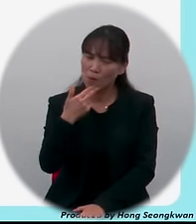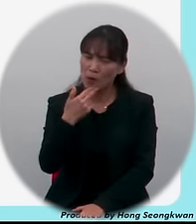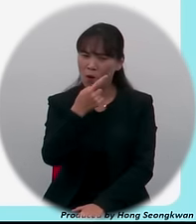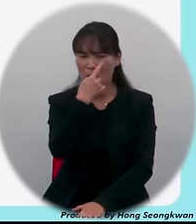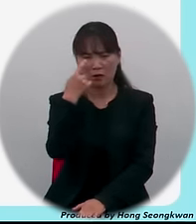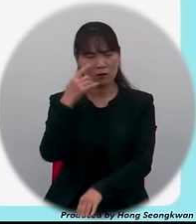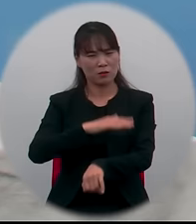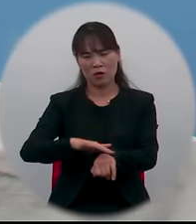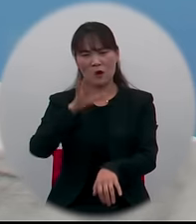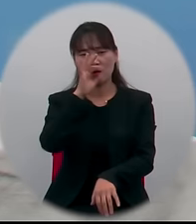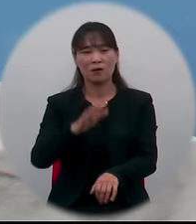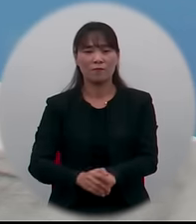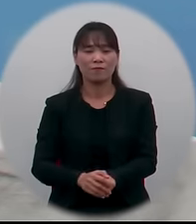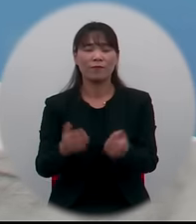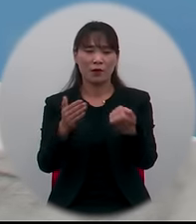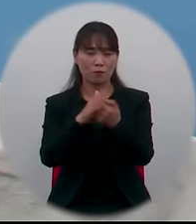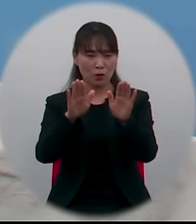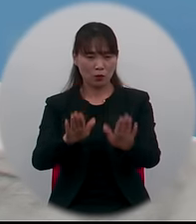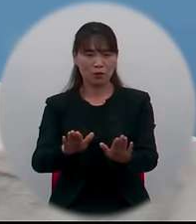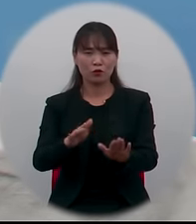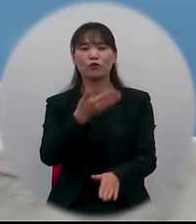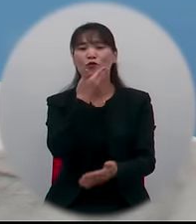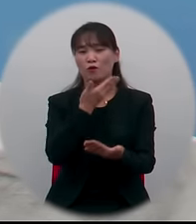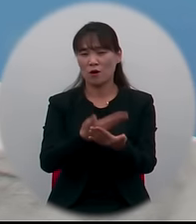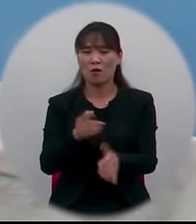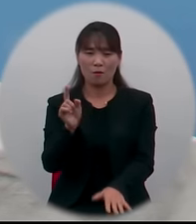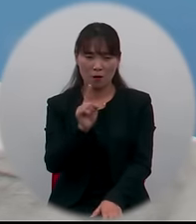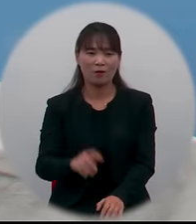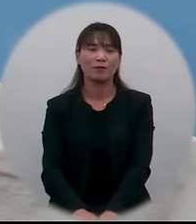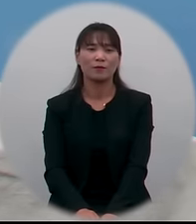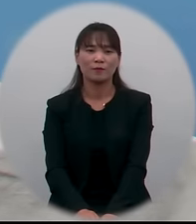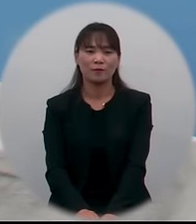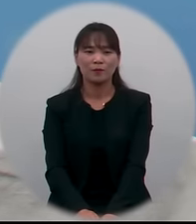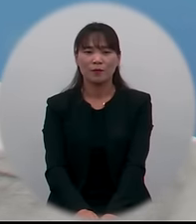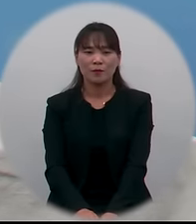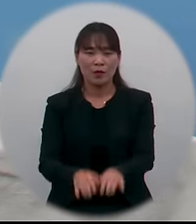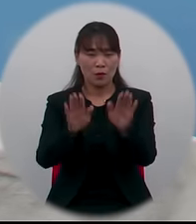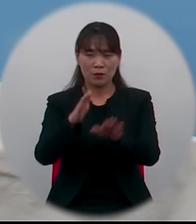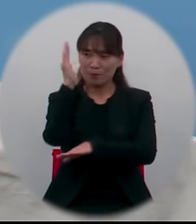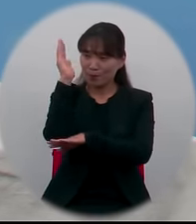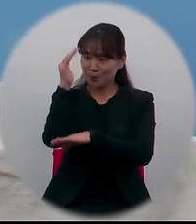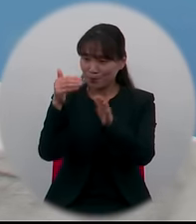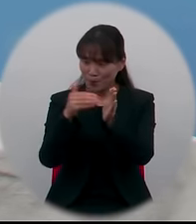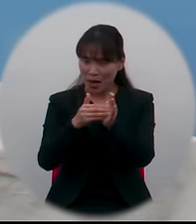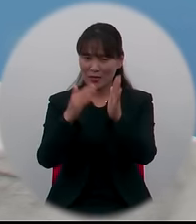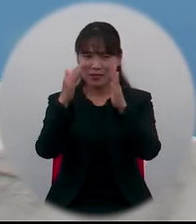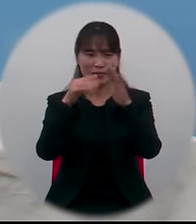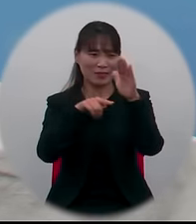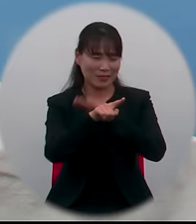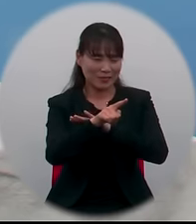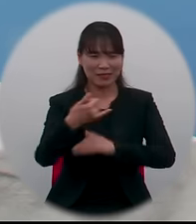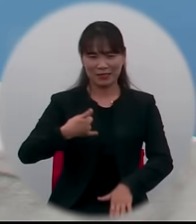맞는 게임인지 여분은 잘 모르세요 그래서 오늘 아주 중요한 것들 꿀팁을 알려 드릴 겁니다 일단 오늘 강의